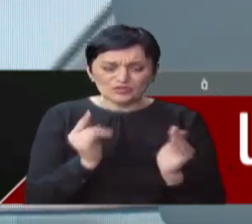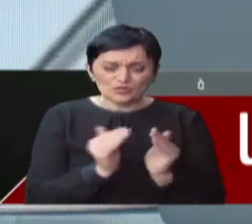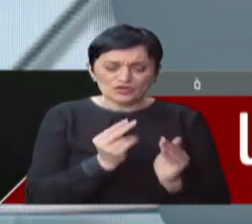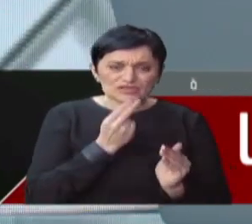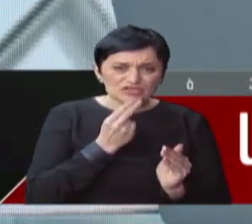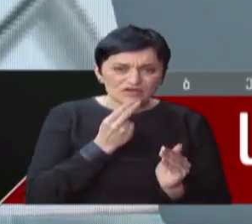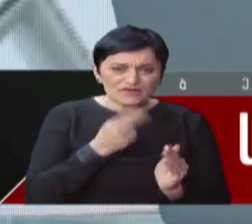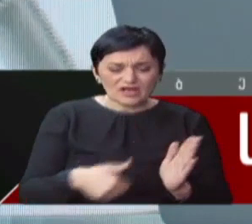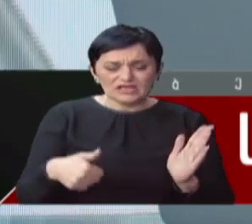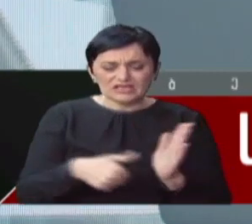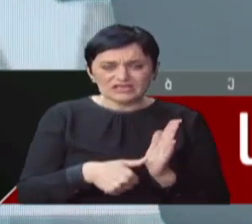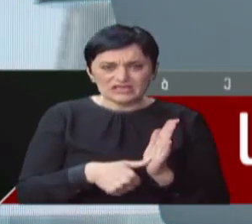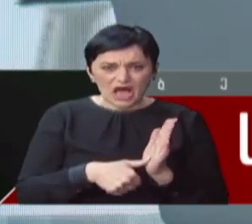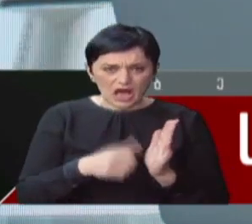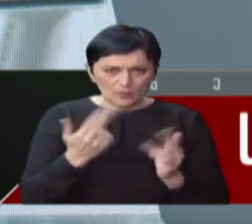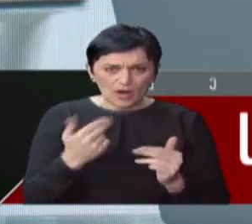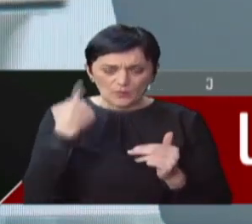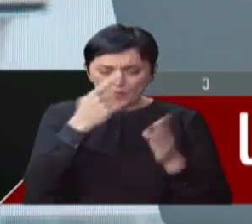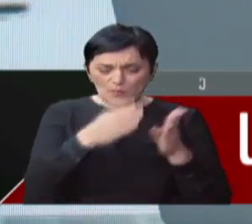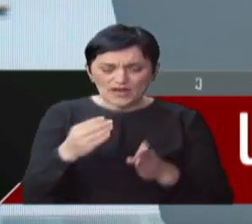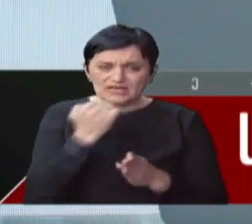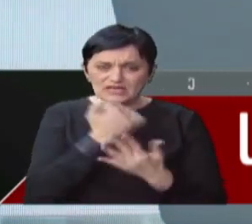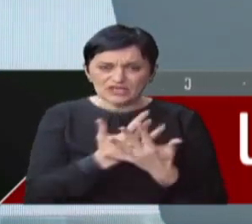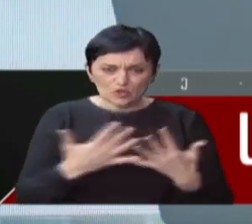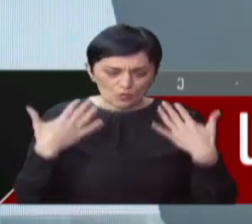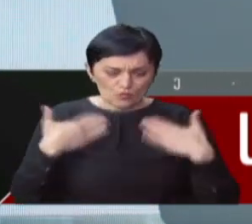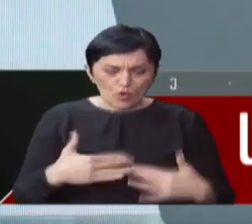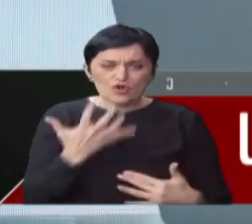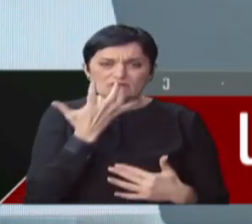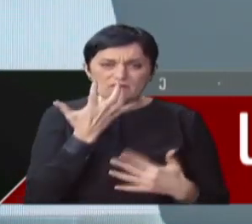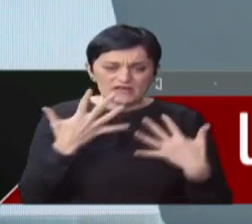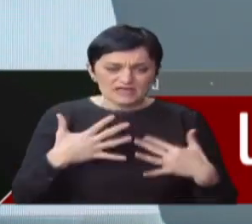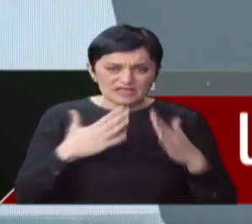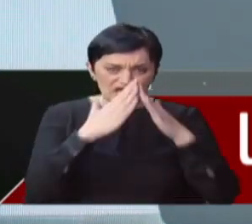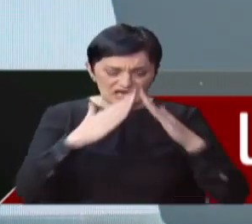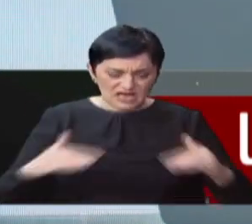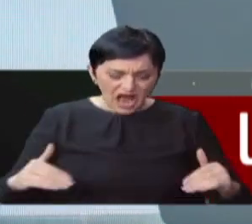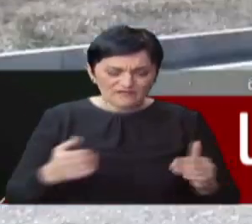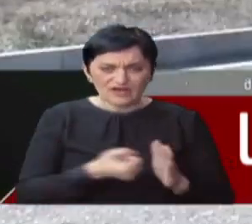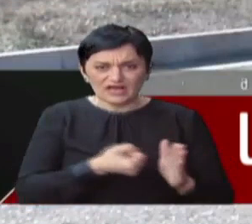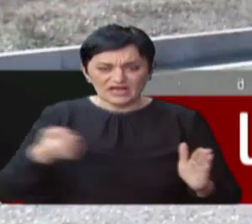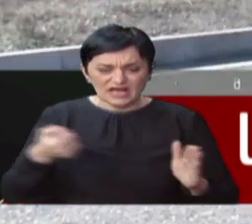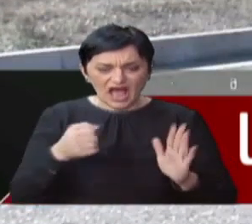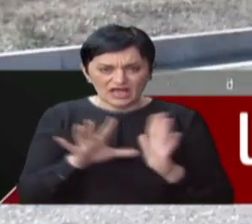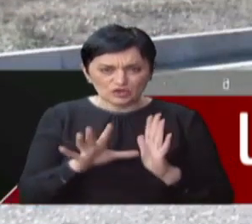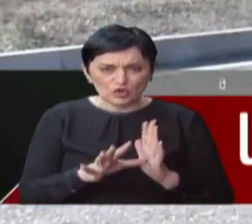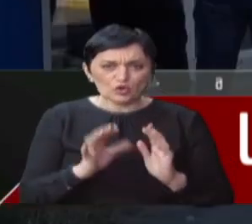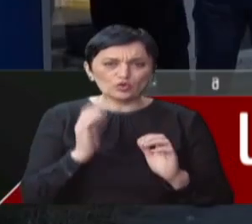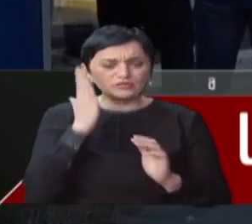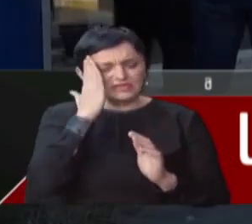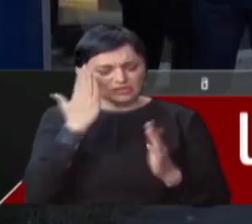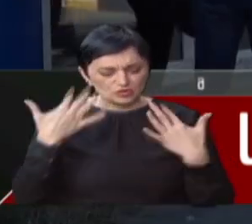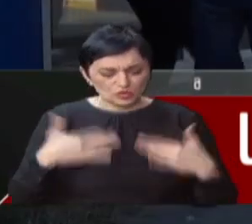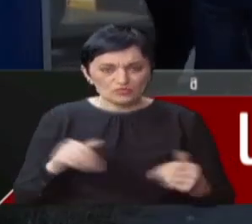საკვებს, გადაუდებელი დახმარების პერსონალისთვის განკუთვნილ ნიფთებს, უნიფორმებს, თბილ ტანსაცმელს, კარვებს, გენერატორებს, საძილო ტორმებს, ტომრებს,